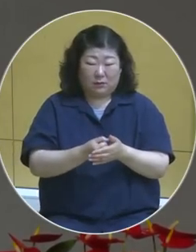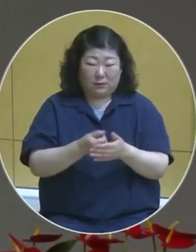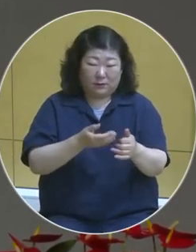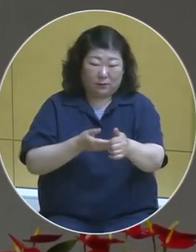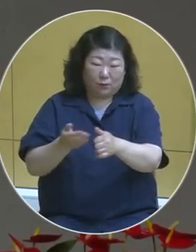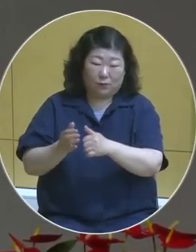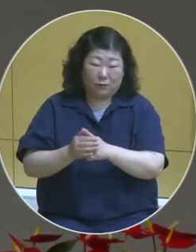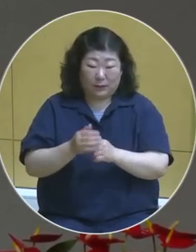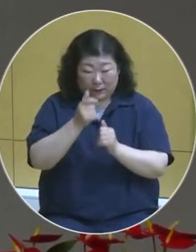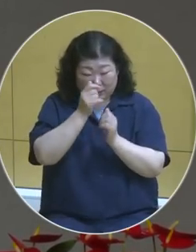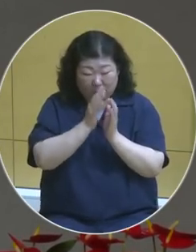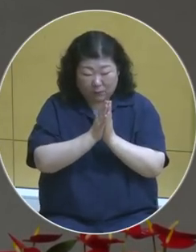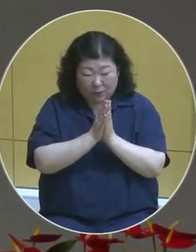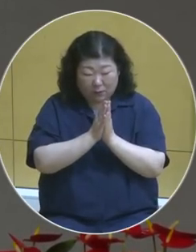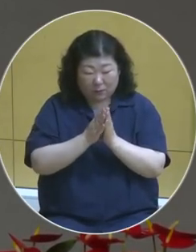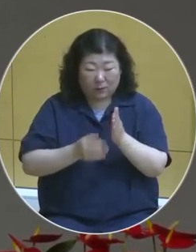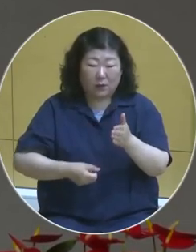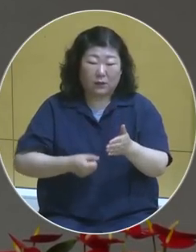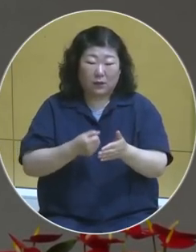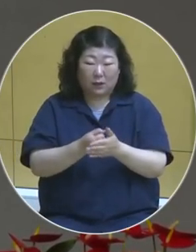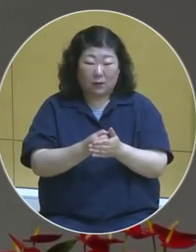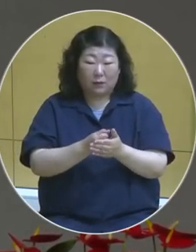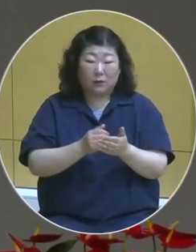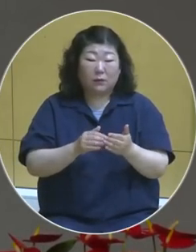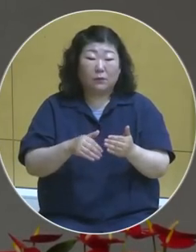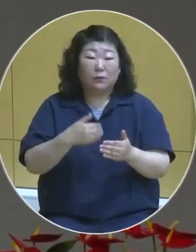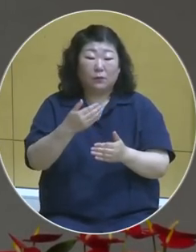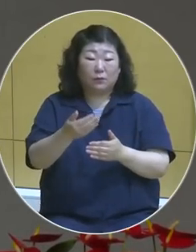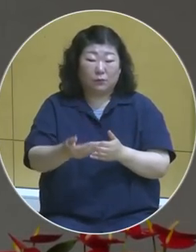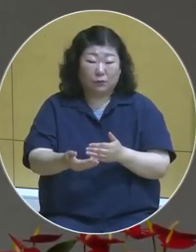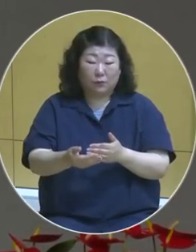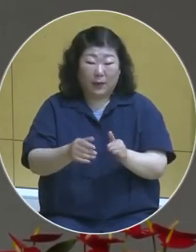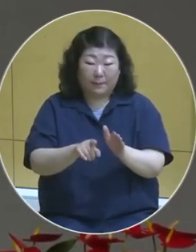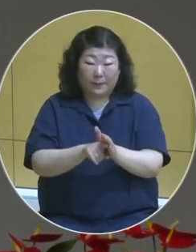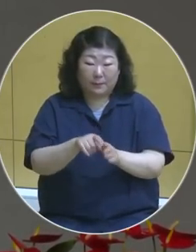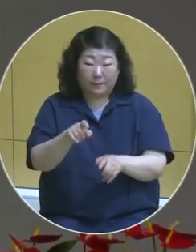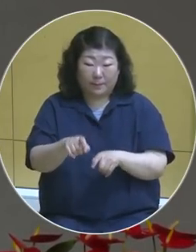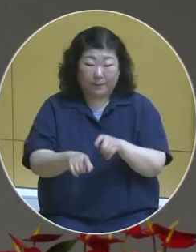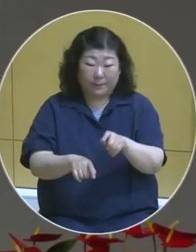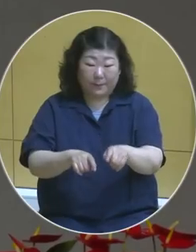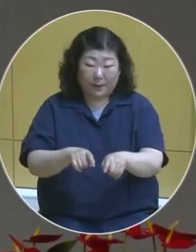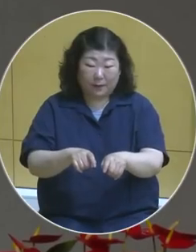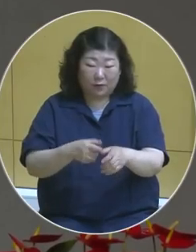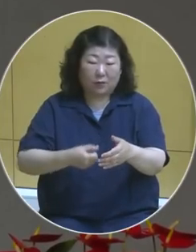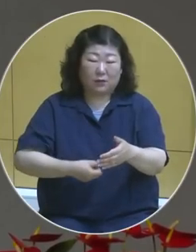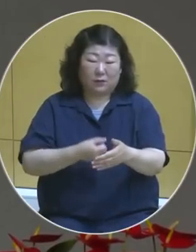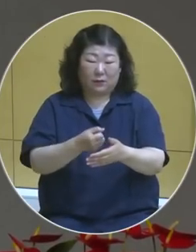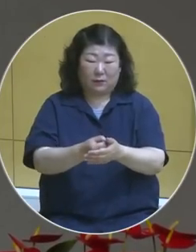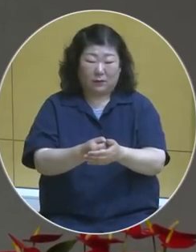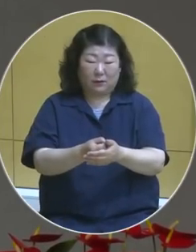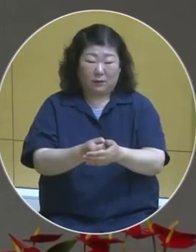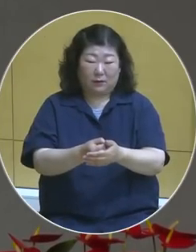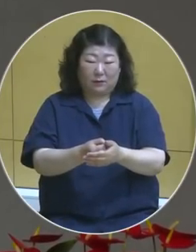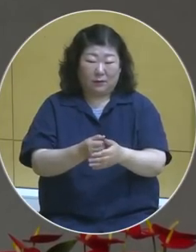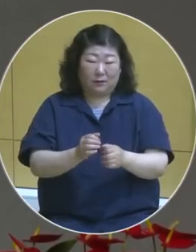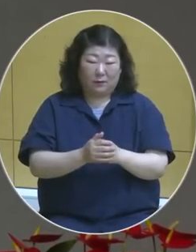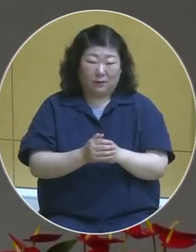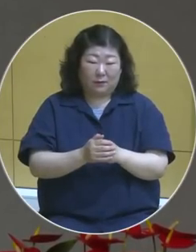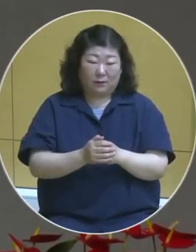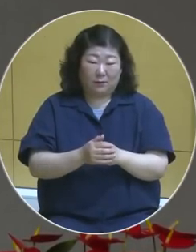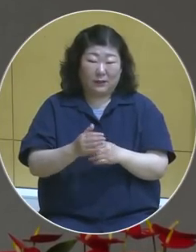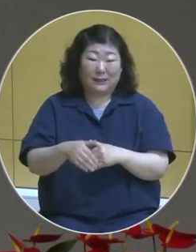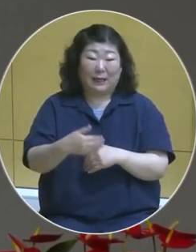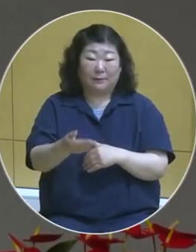기도하기를 결단하시고 그 기도 후에 믿음으로 한 걸음 한 걸음 내딛기로 결단하시길 바랍니다. 그리고 어떻게 해야